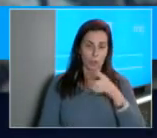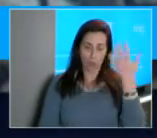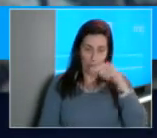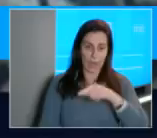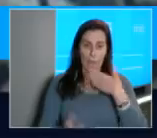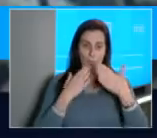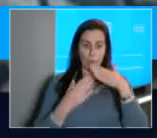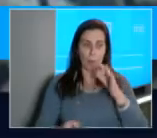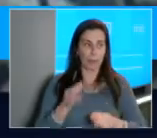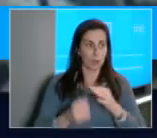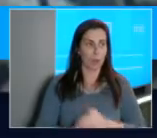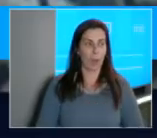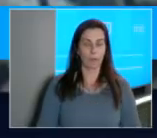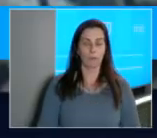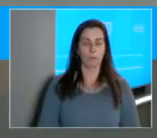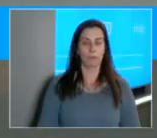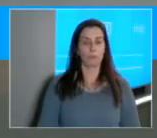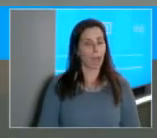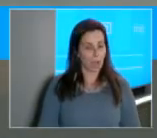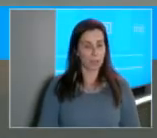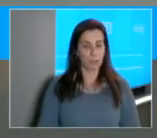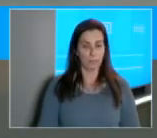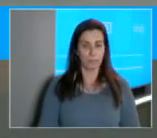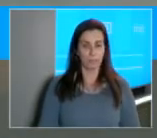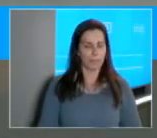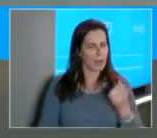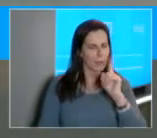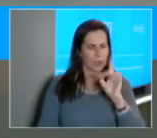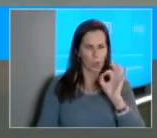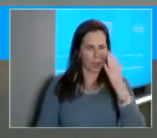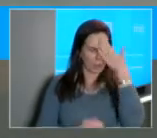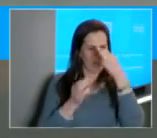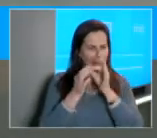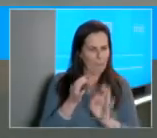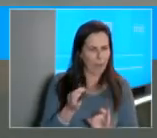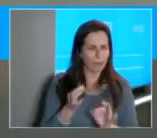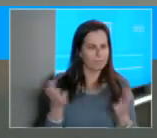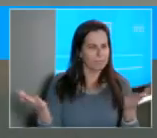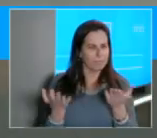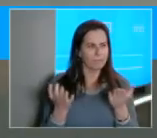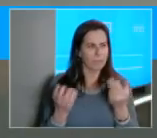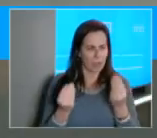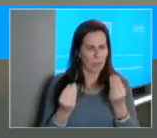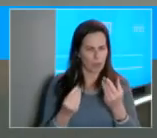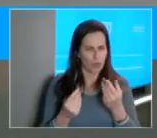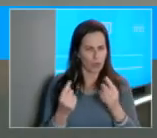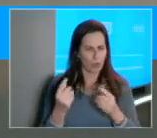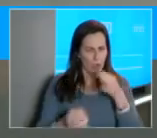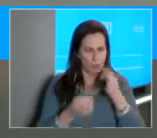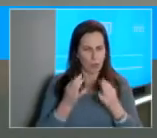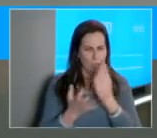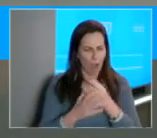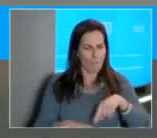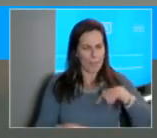שנכח בדיון. אהלן. אז בוא, למי שלא כל כך עוקב אחר הסאגה הארוכה הזאת, יש לומר